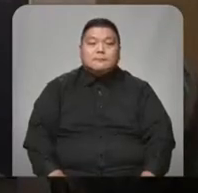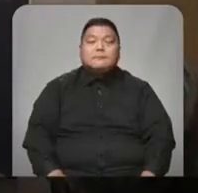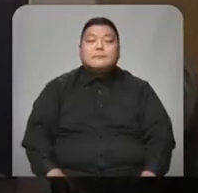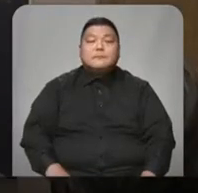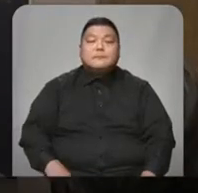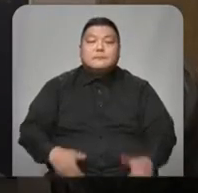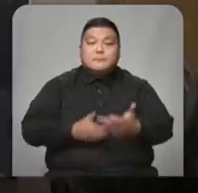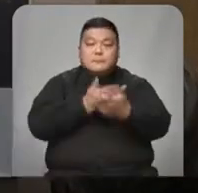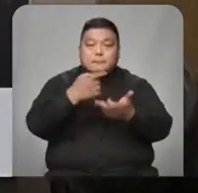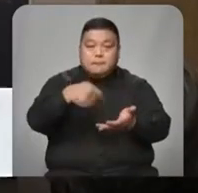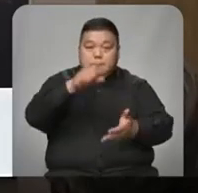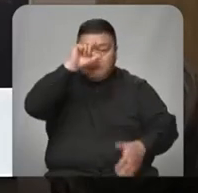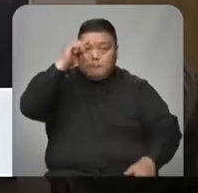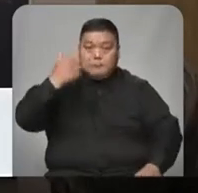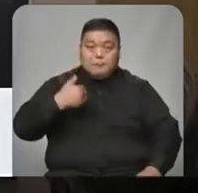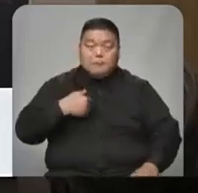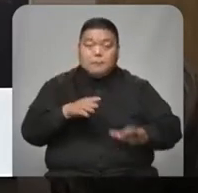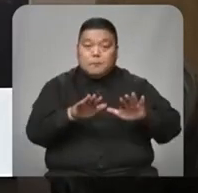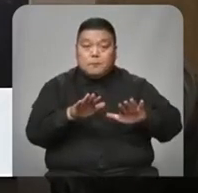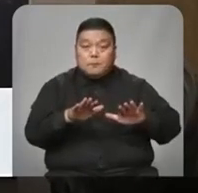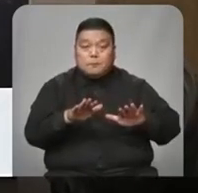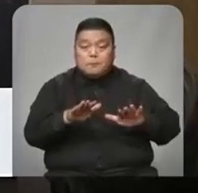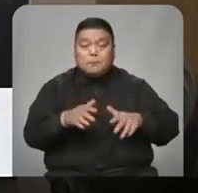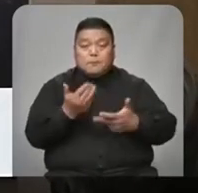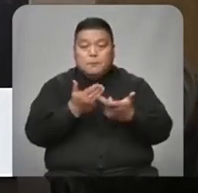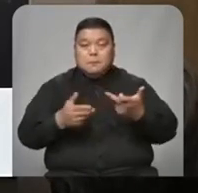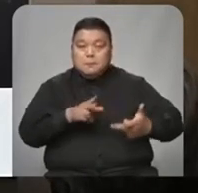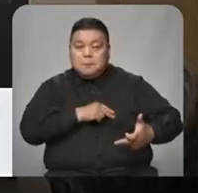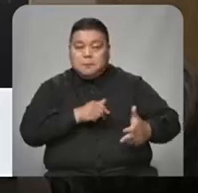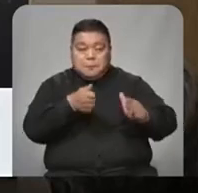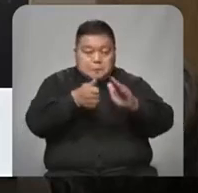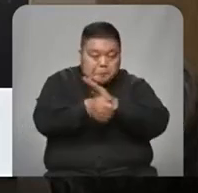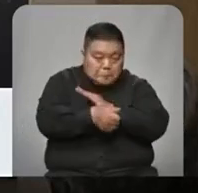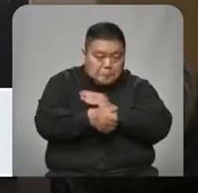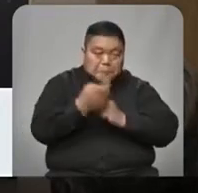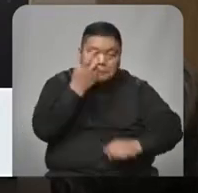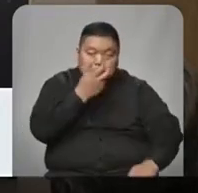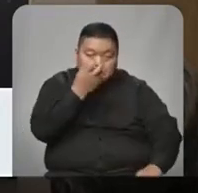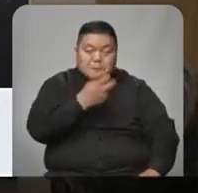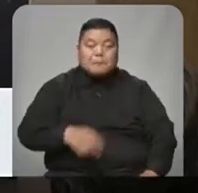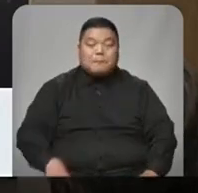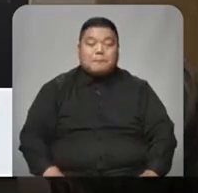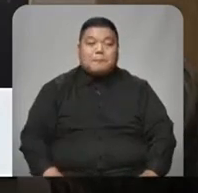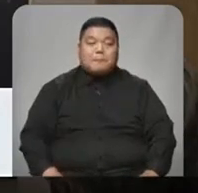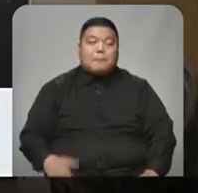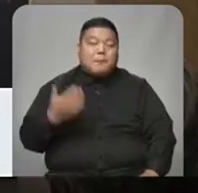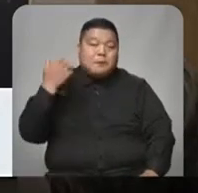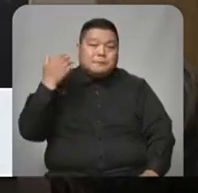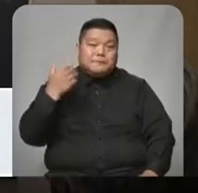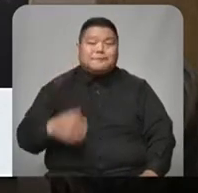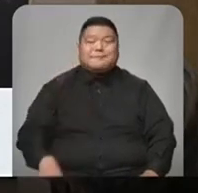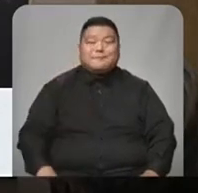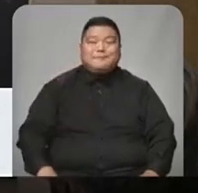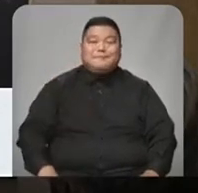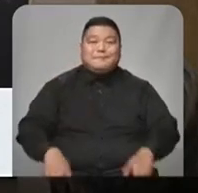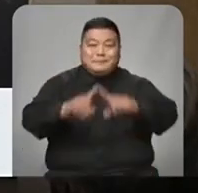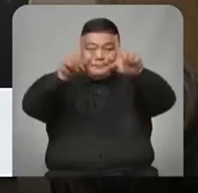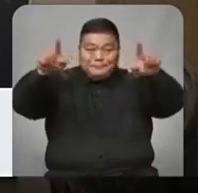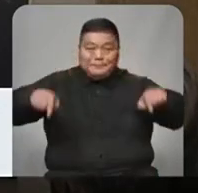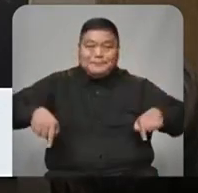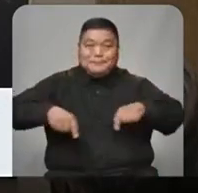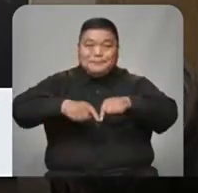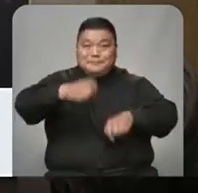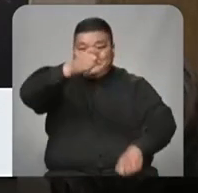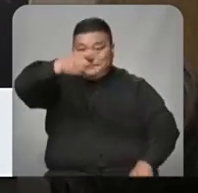오늘 강원도 교육청에 대한 강원도의회 행정사무감사가 이루어졌습니다. KBS가 보도한 전자칠판 보급 사업 관련